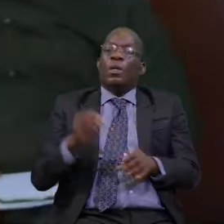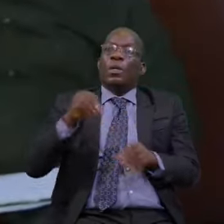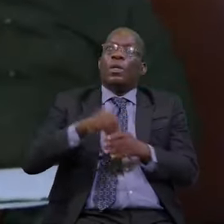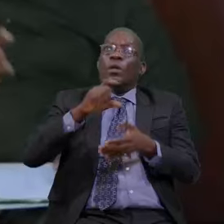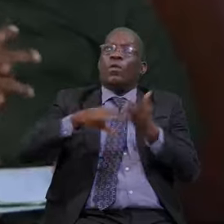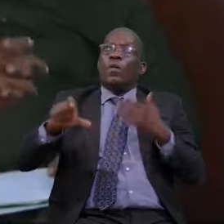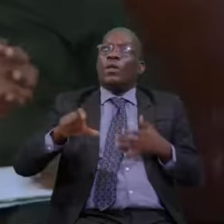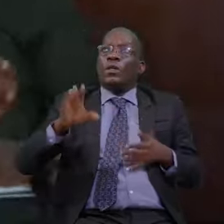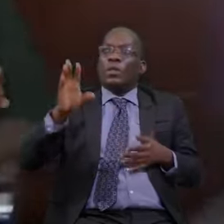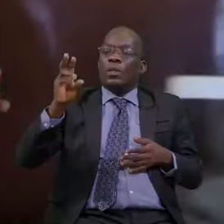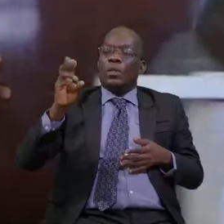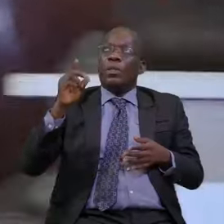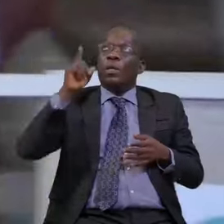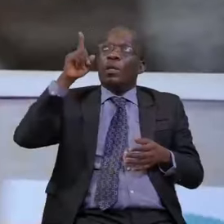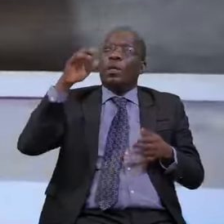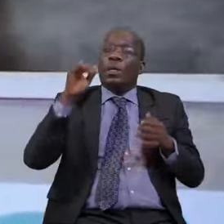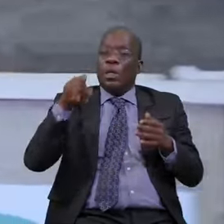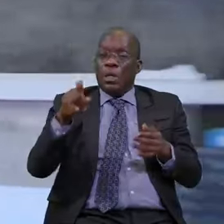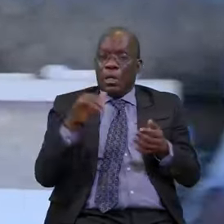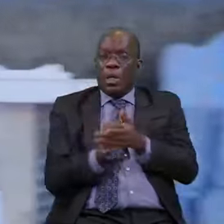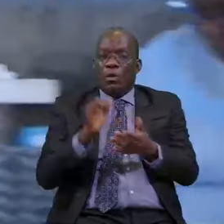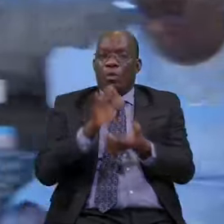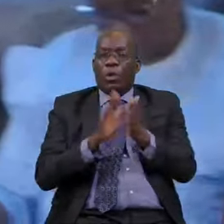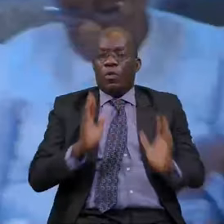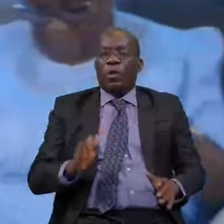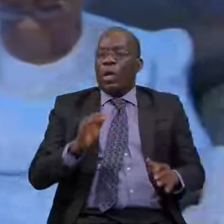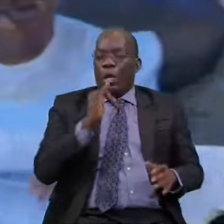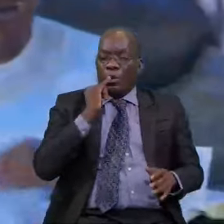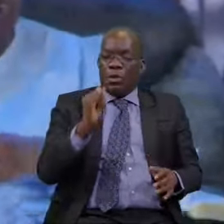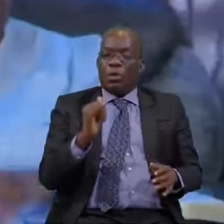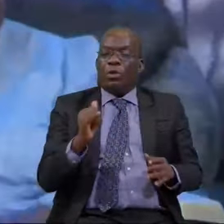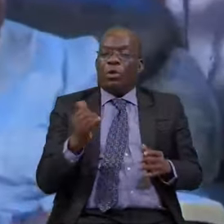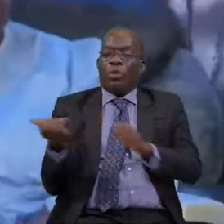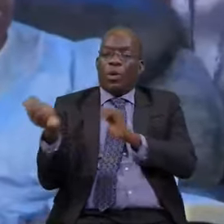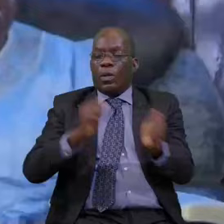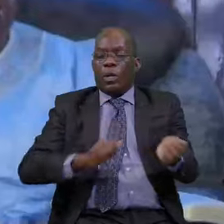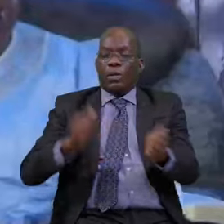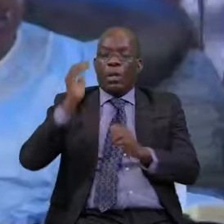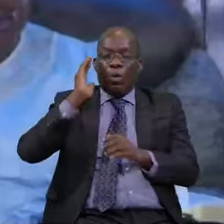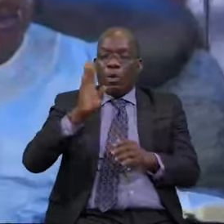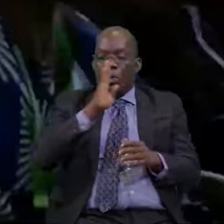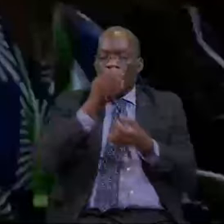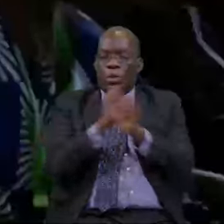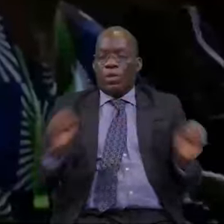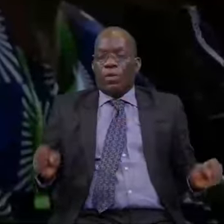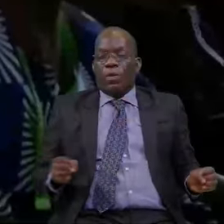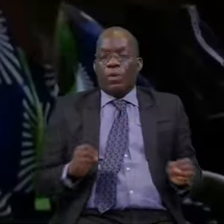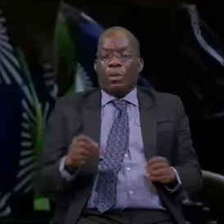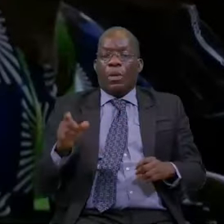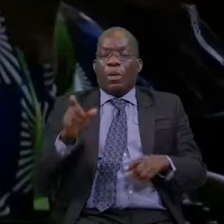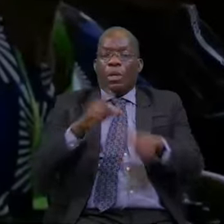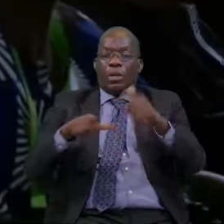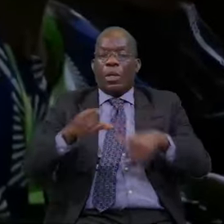15. Et celui qui croit et qui sera baptisé sera sauvé. Je crois.